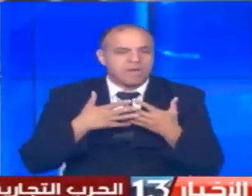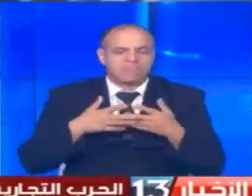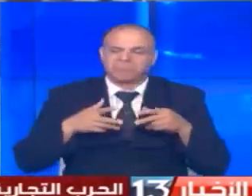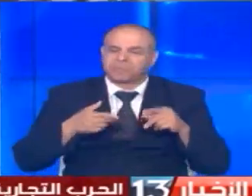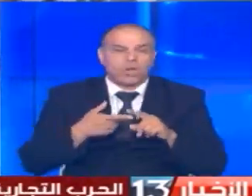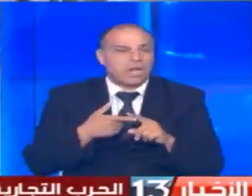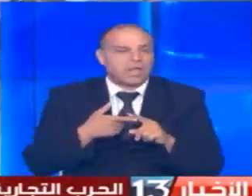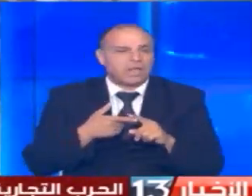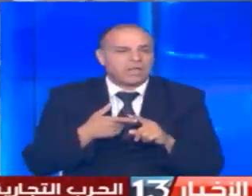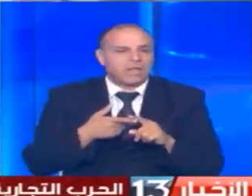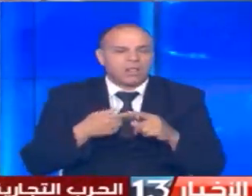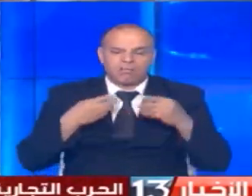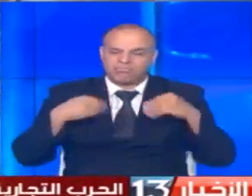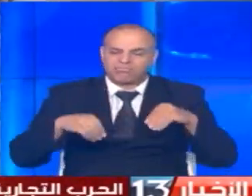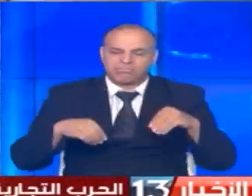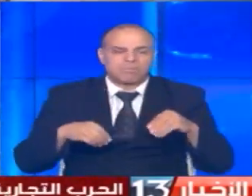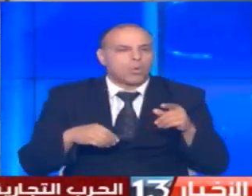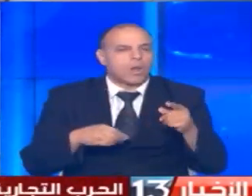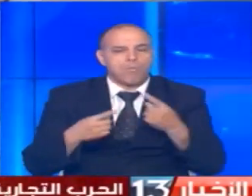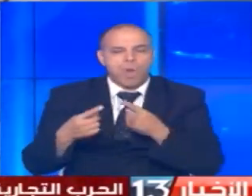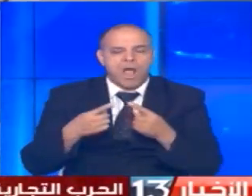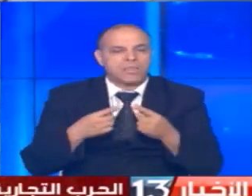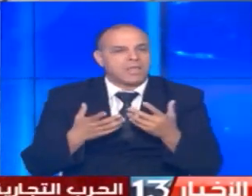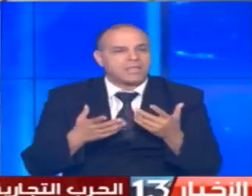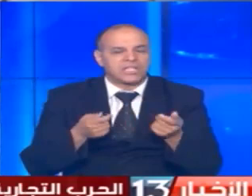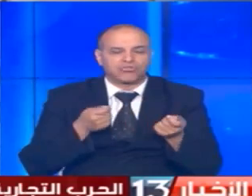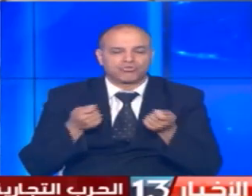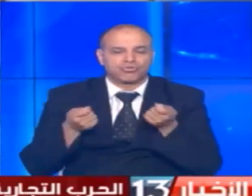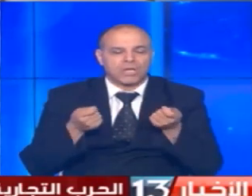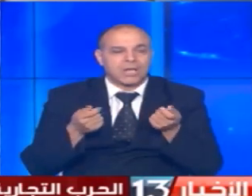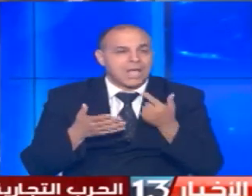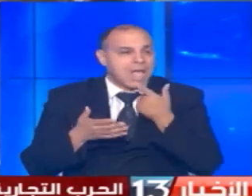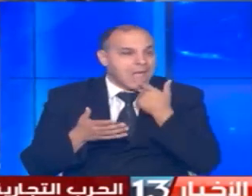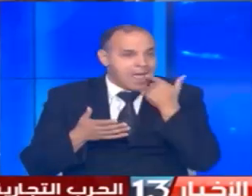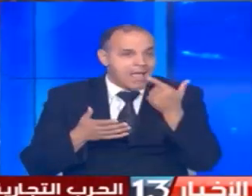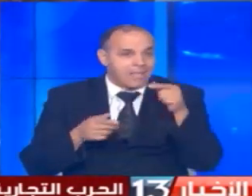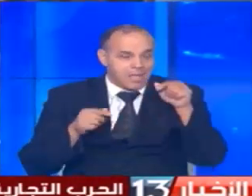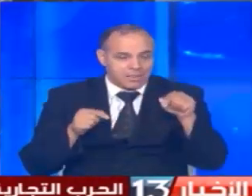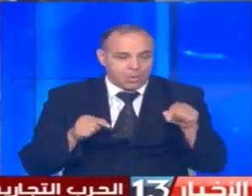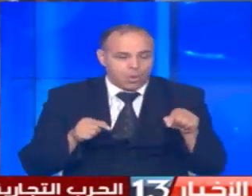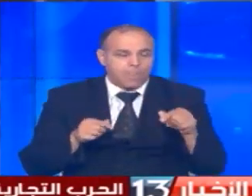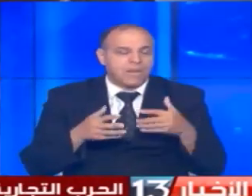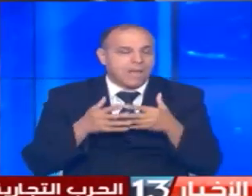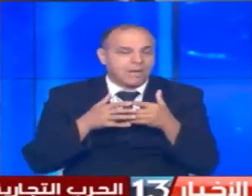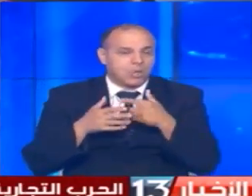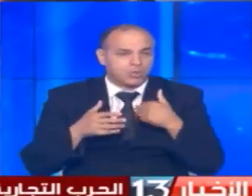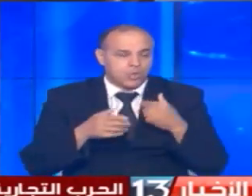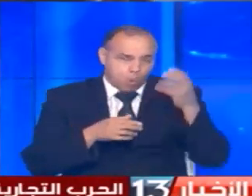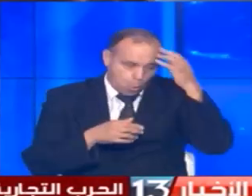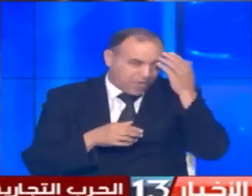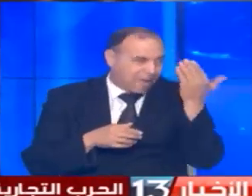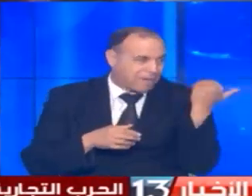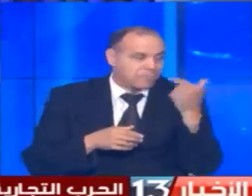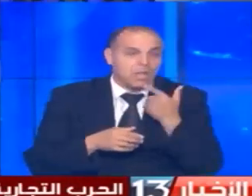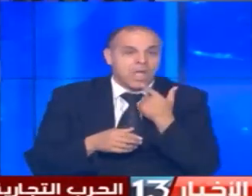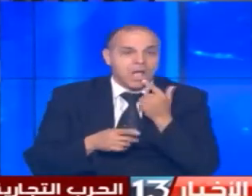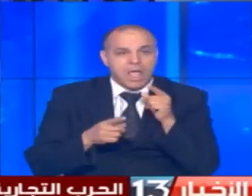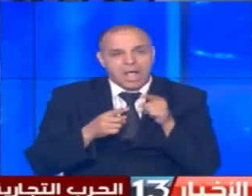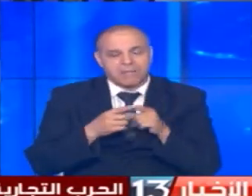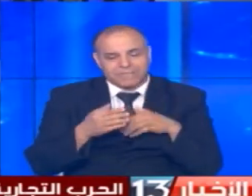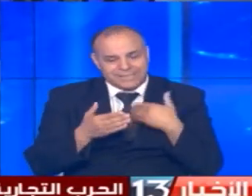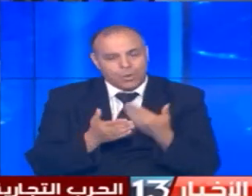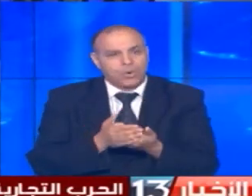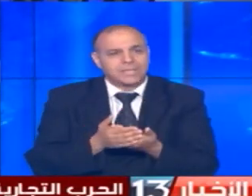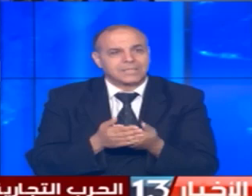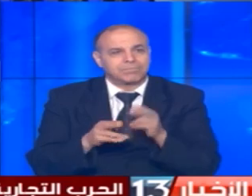المتحدة منذ فشل آخر جولة من المحادثات التجارية التي أجريت بين البلدين في أوت المنقذي بهدف التوصل